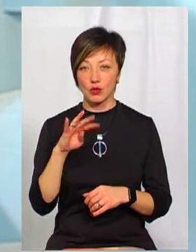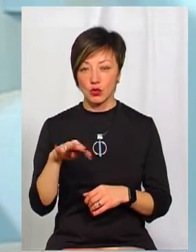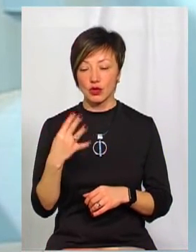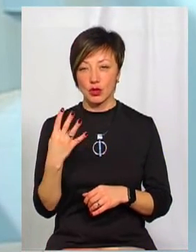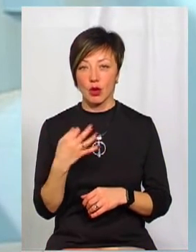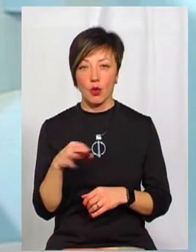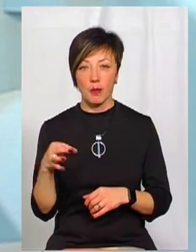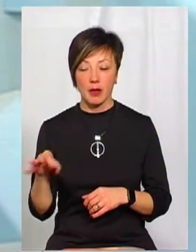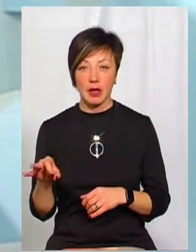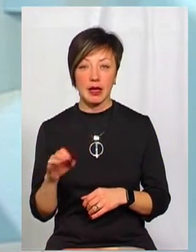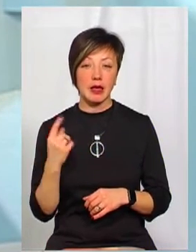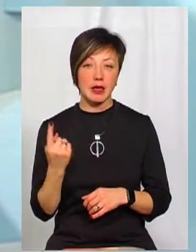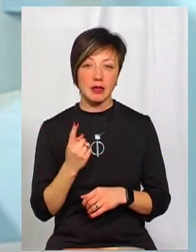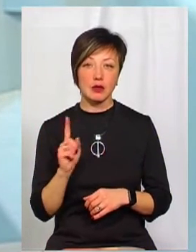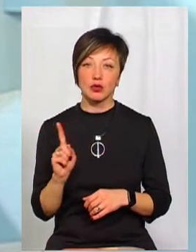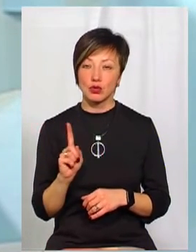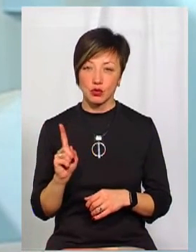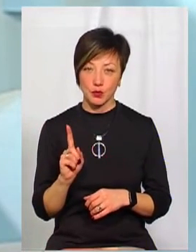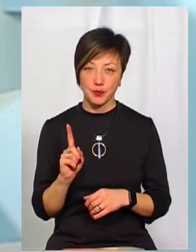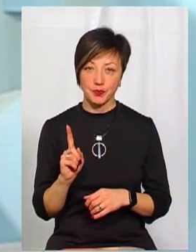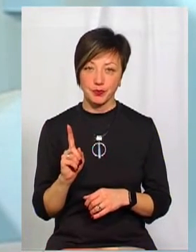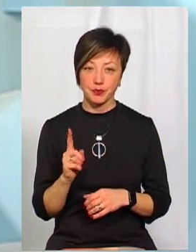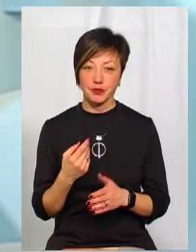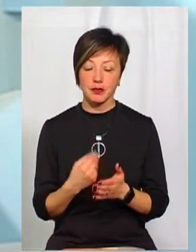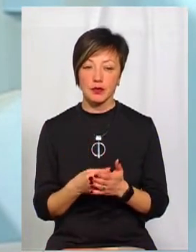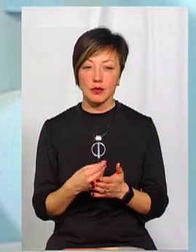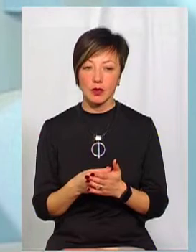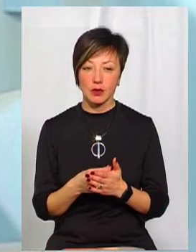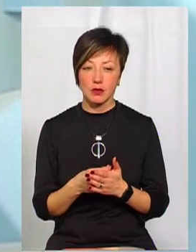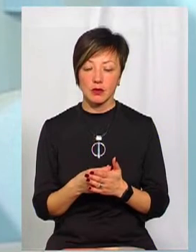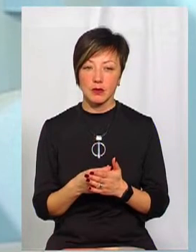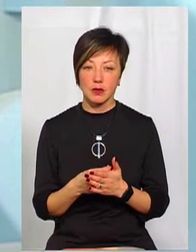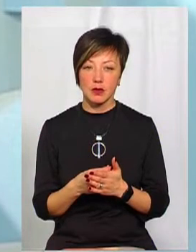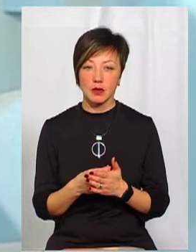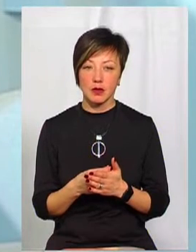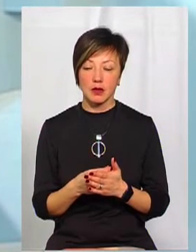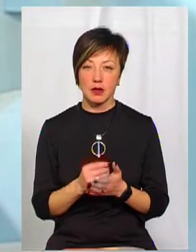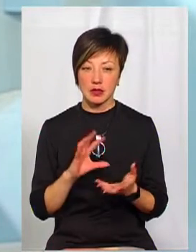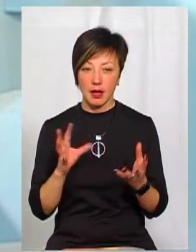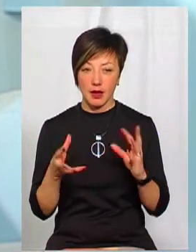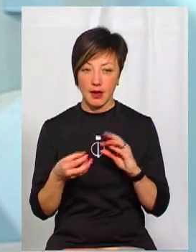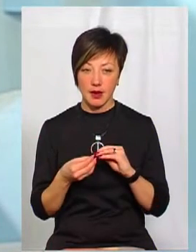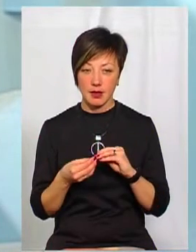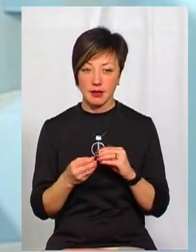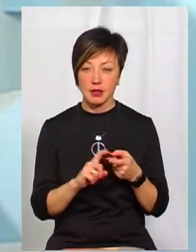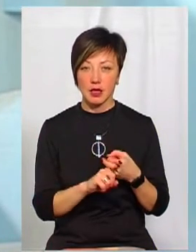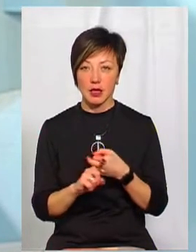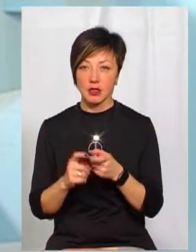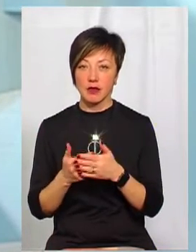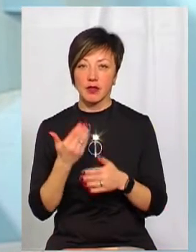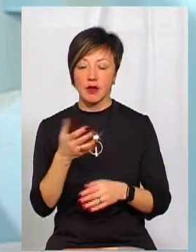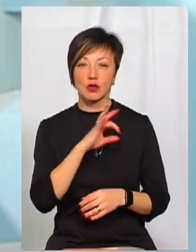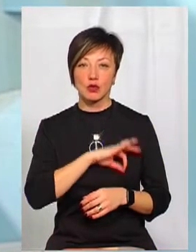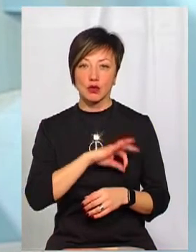0,44 копійки. Єдине, що сума його залежить від